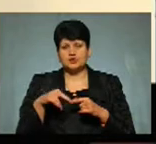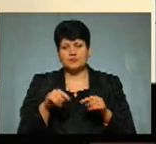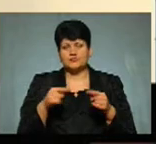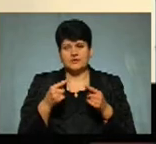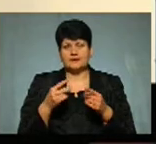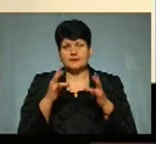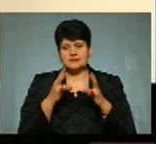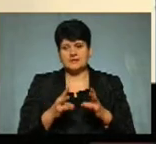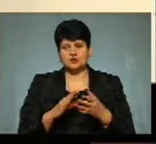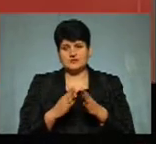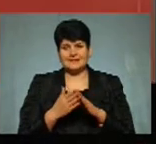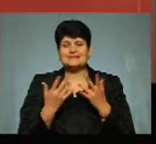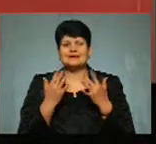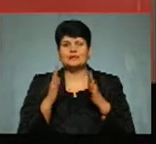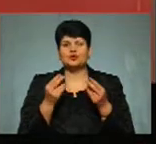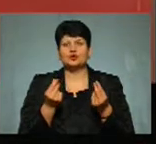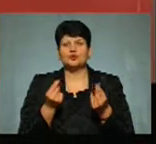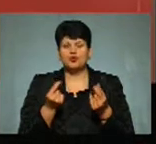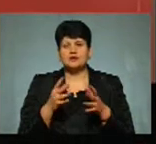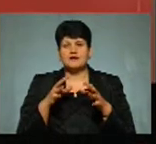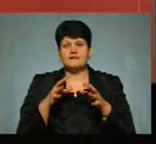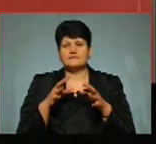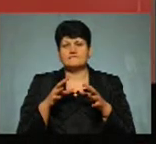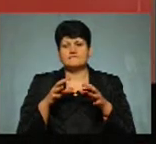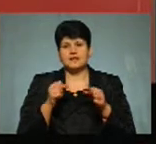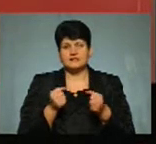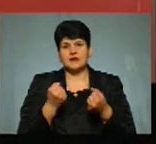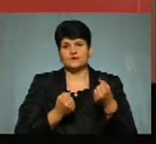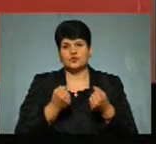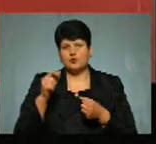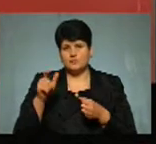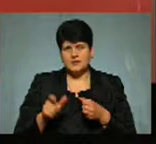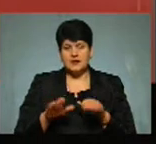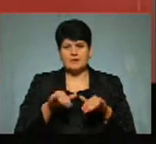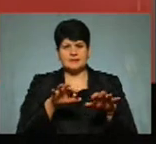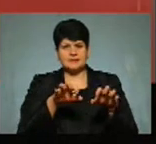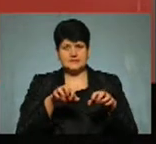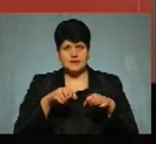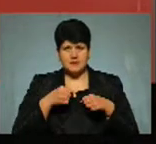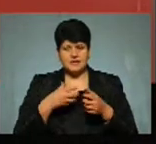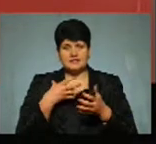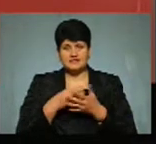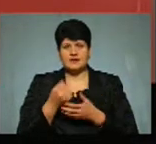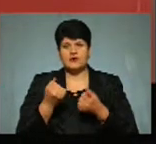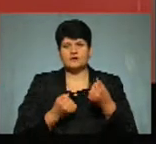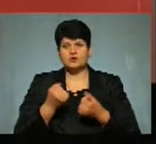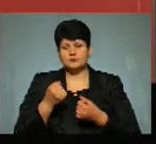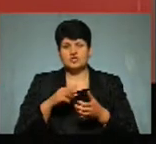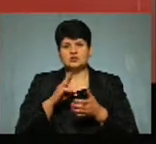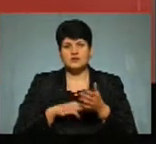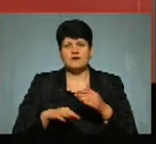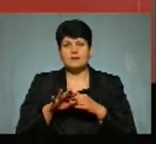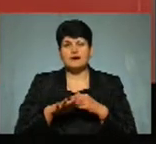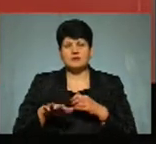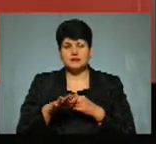ситуацію. І скільки буде коштувати власнику автомобіля, а потім забрати свій автомобіль зі штрафмайданчика? Я так розумію, що послуга